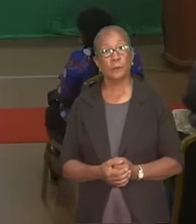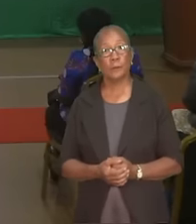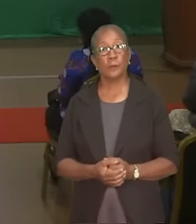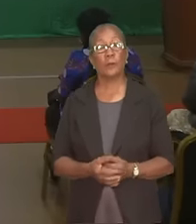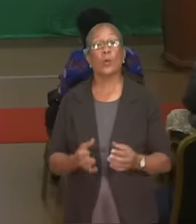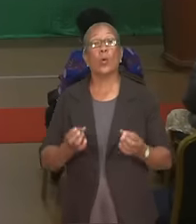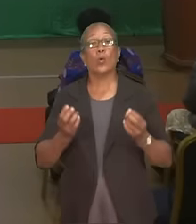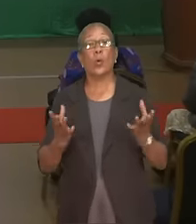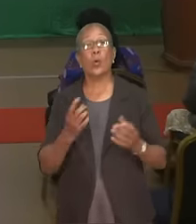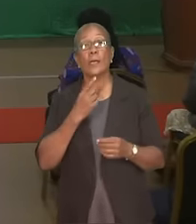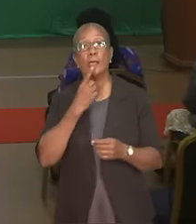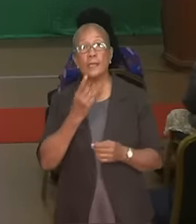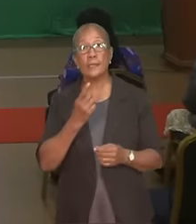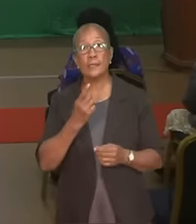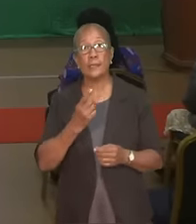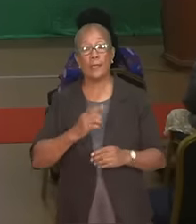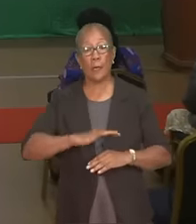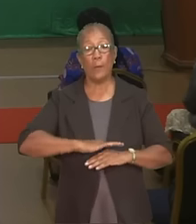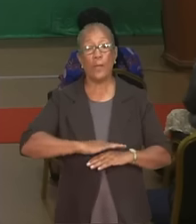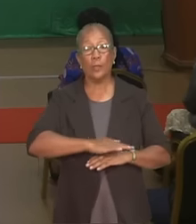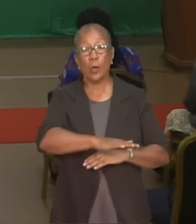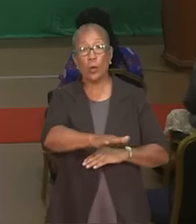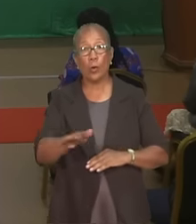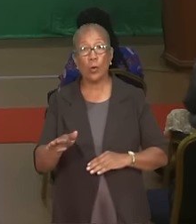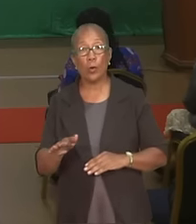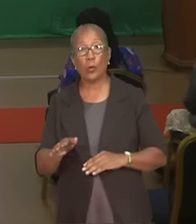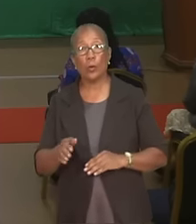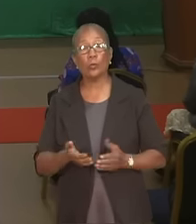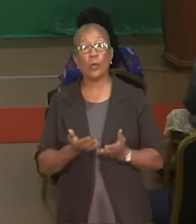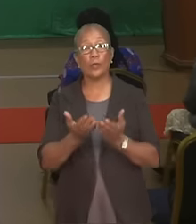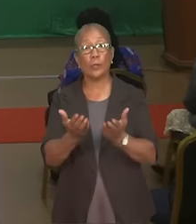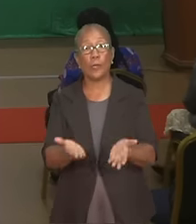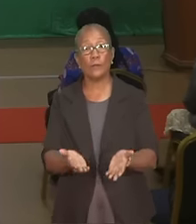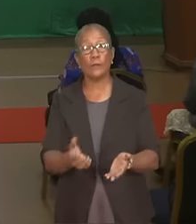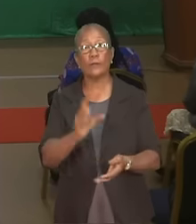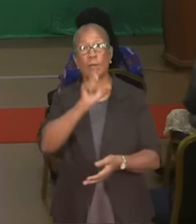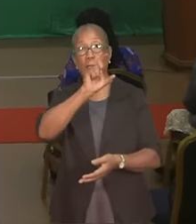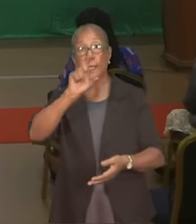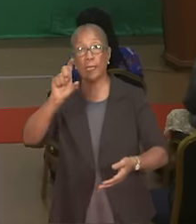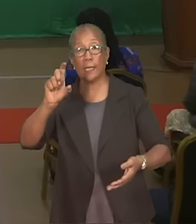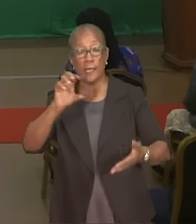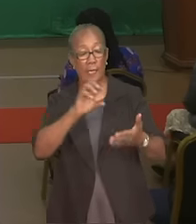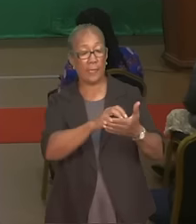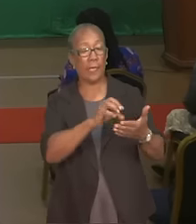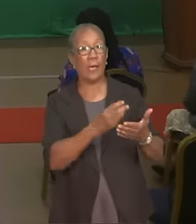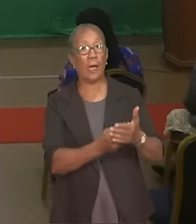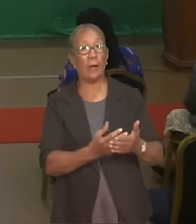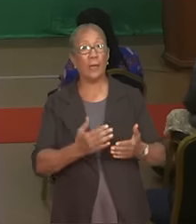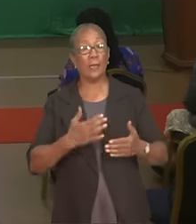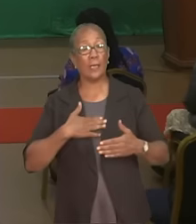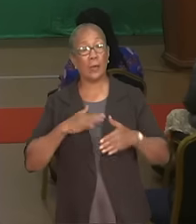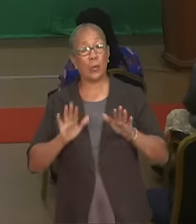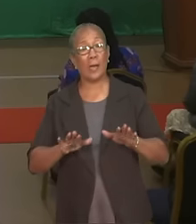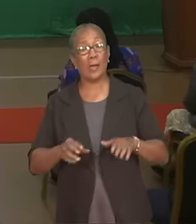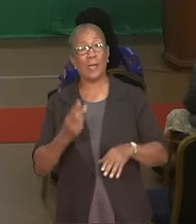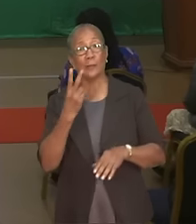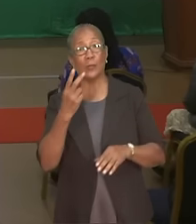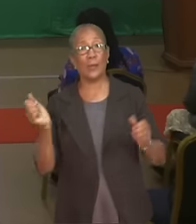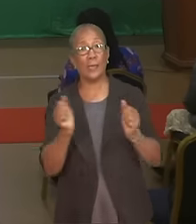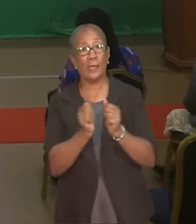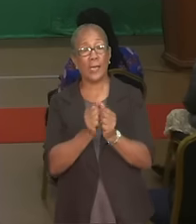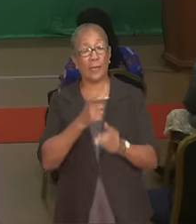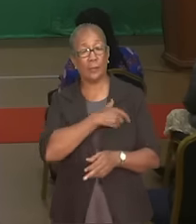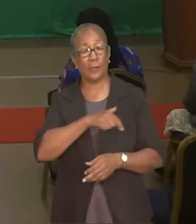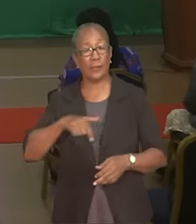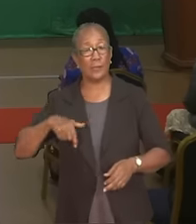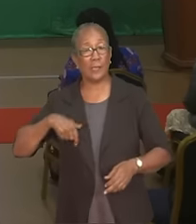zit het met de gronduitgifte van online geregistreerden? We wachten al 2 jaar en we horen niet. President, kunt u ons